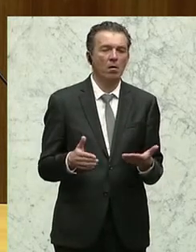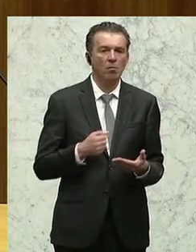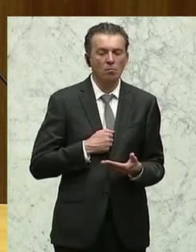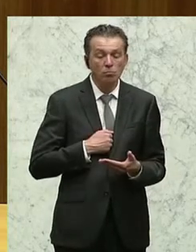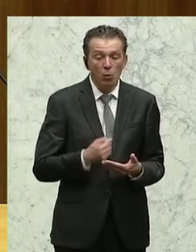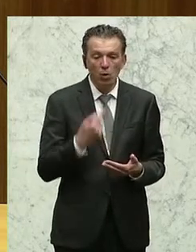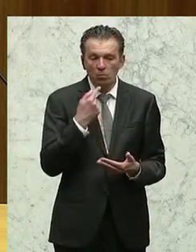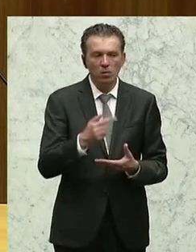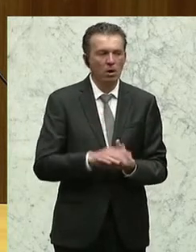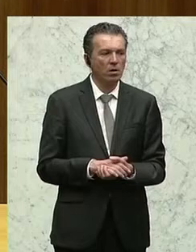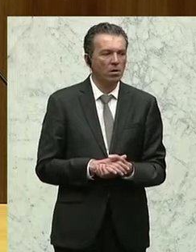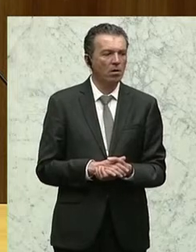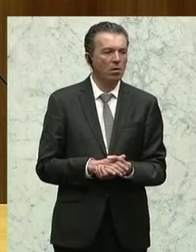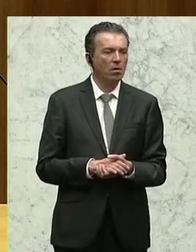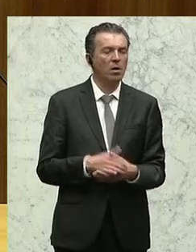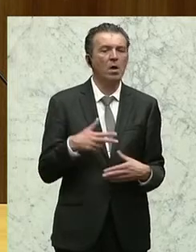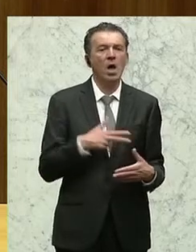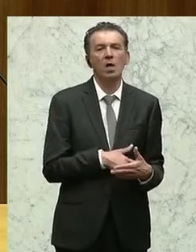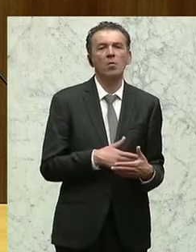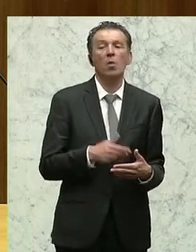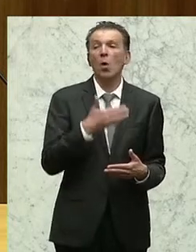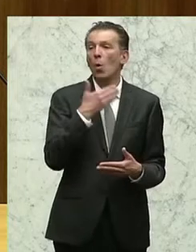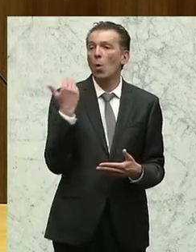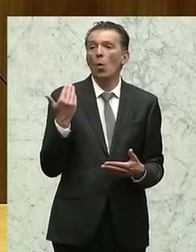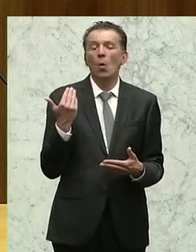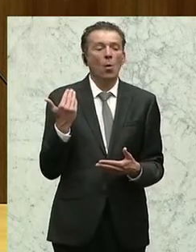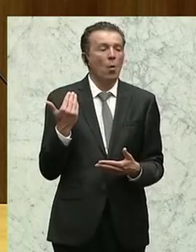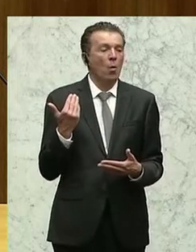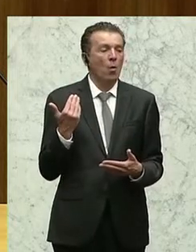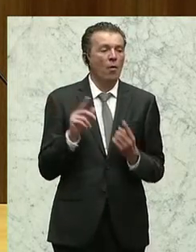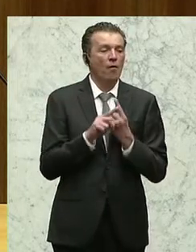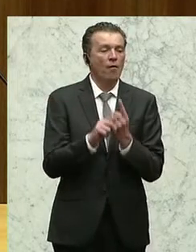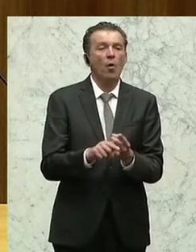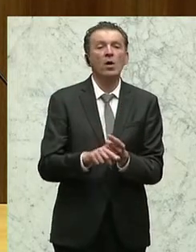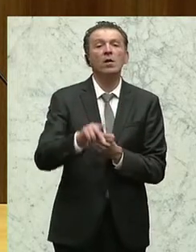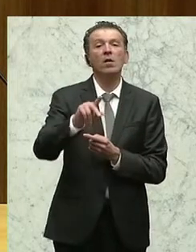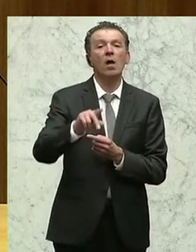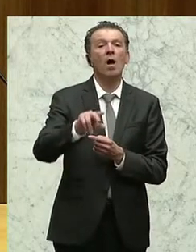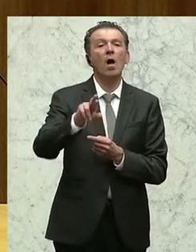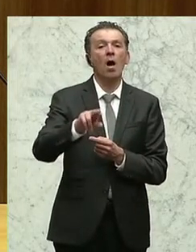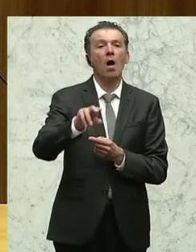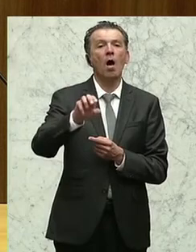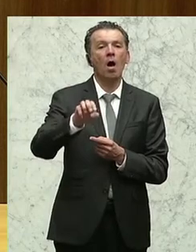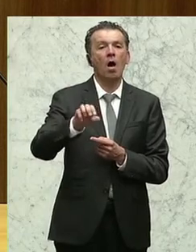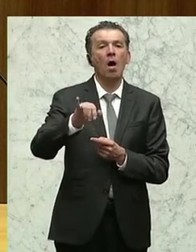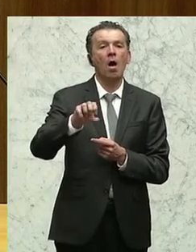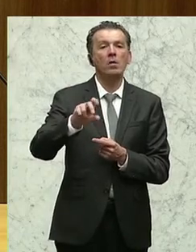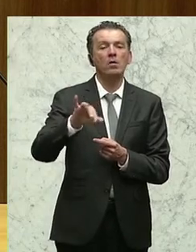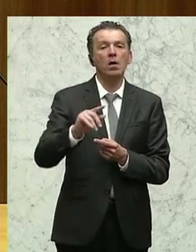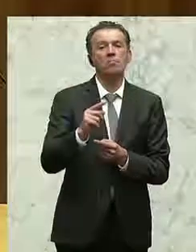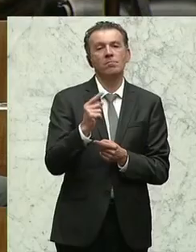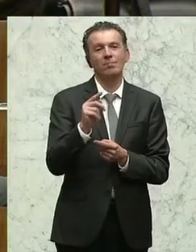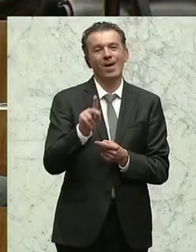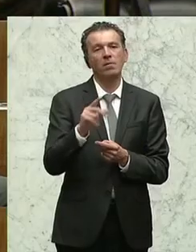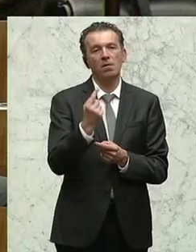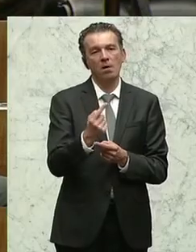wagen auszusprechen. Das heißt, die SPÖ ist hier nicht auf den Spuren Bruno Kreiskys, einem wahren Freund Südtiroler